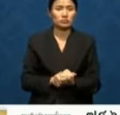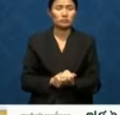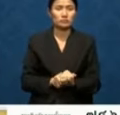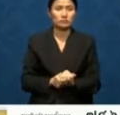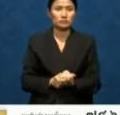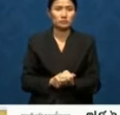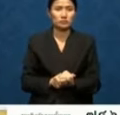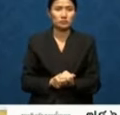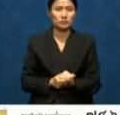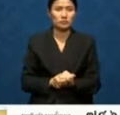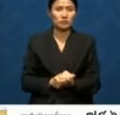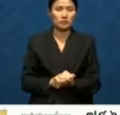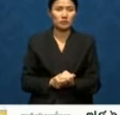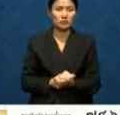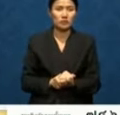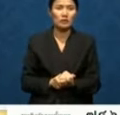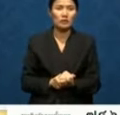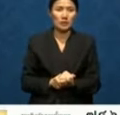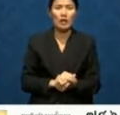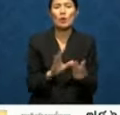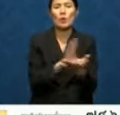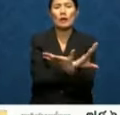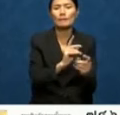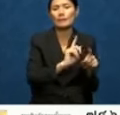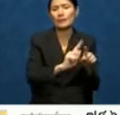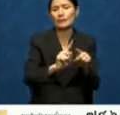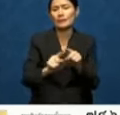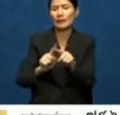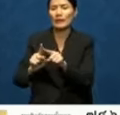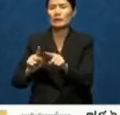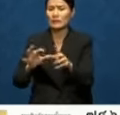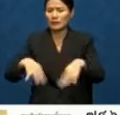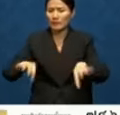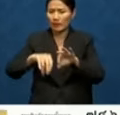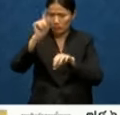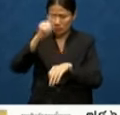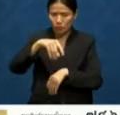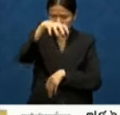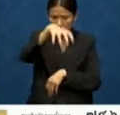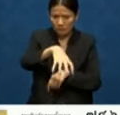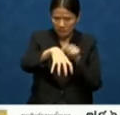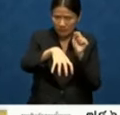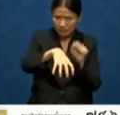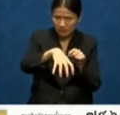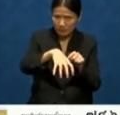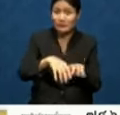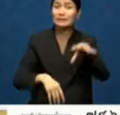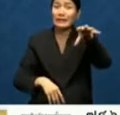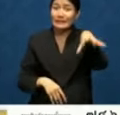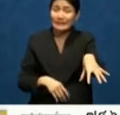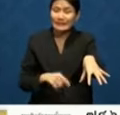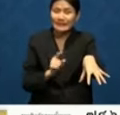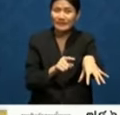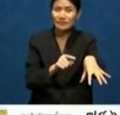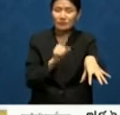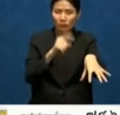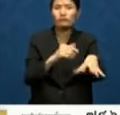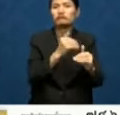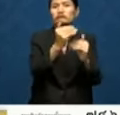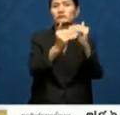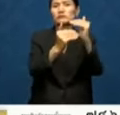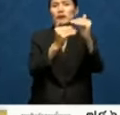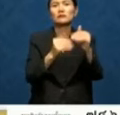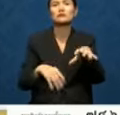เรื่องต่างๆเหล่านี้ต้องผันบวกกับสถานที่สร้างสรรค์สถานที่สร้างสรรค์ก็ประกอบด้วย